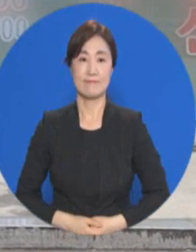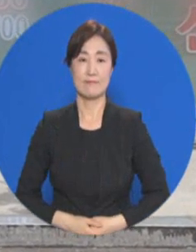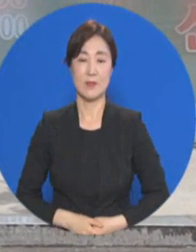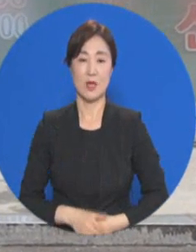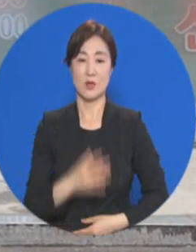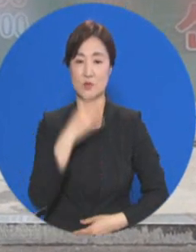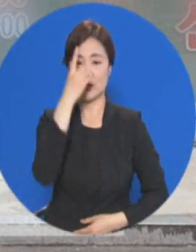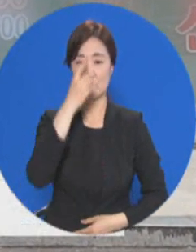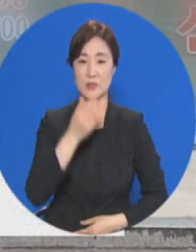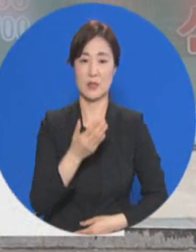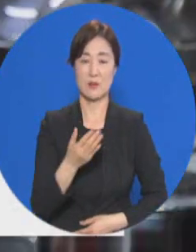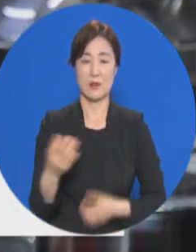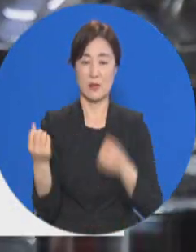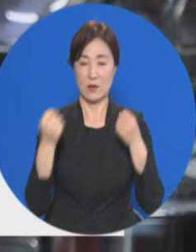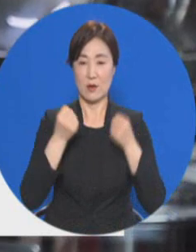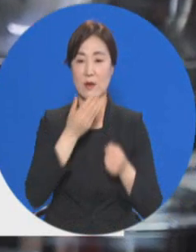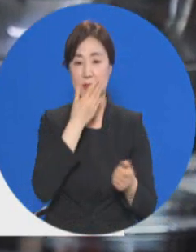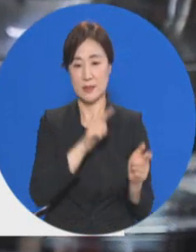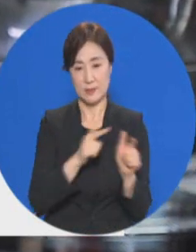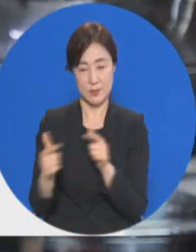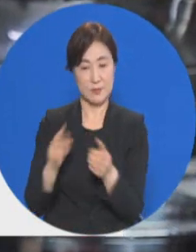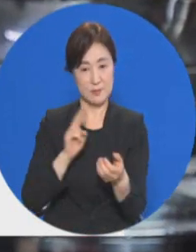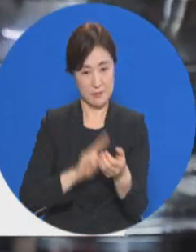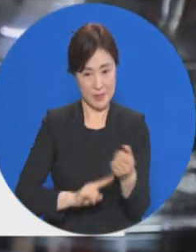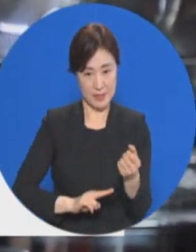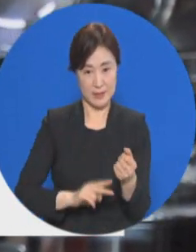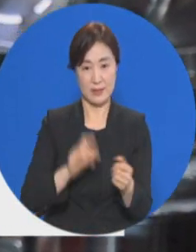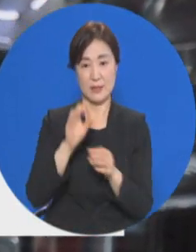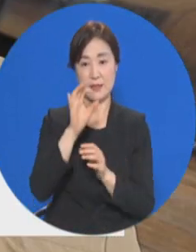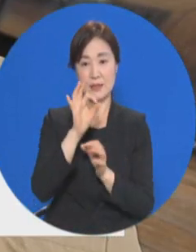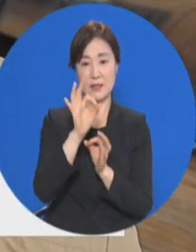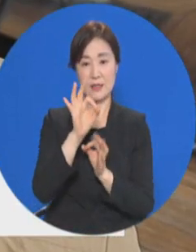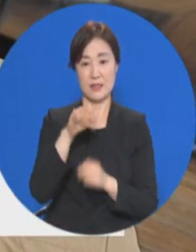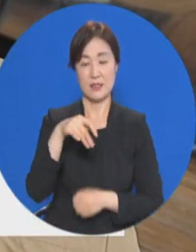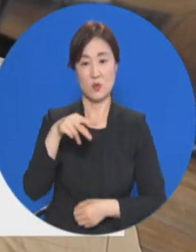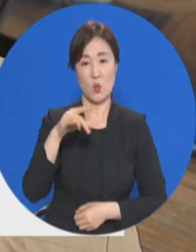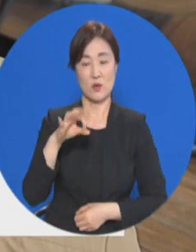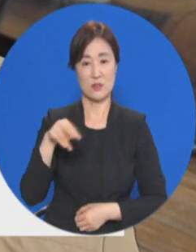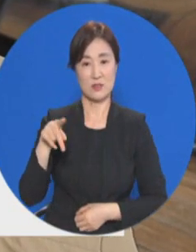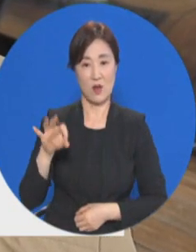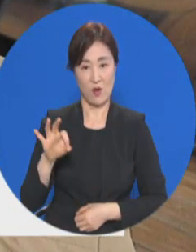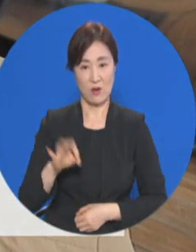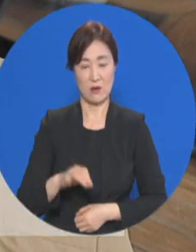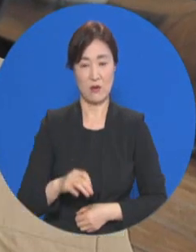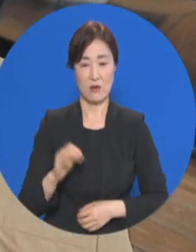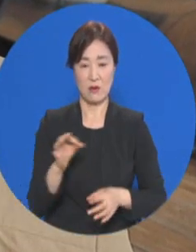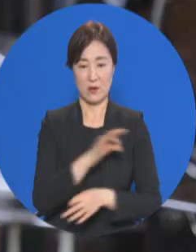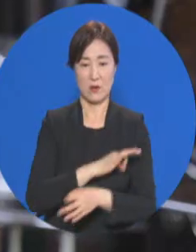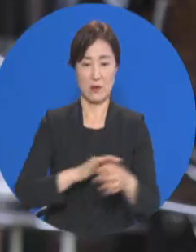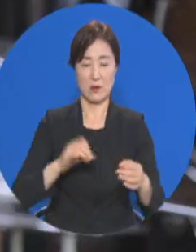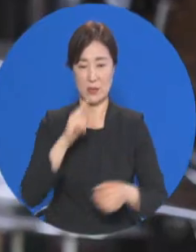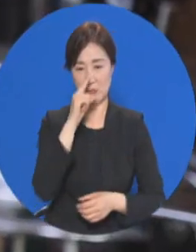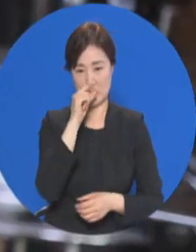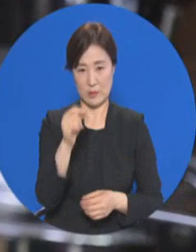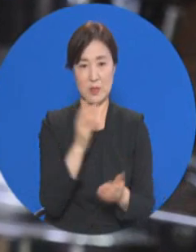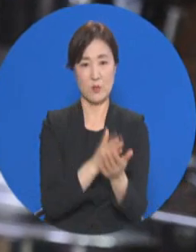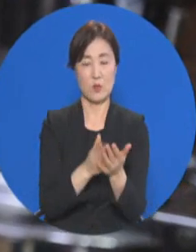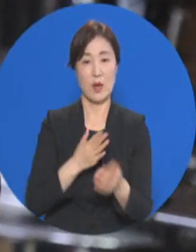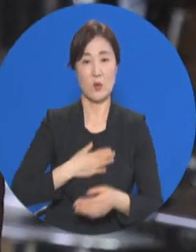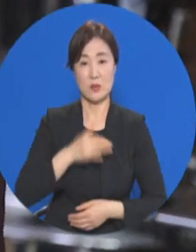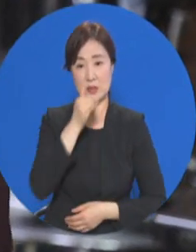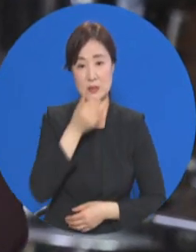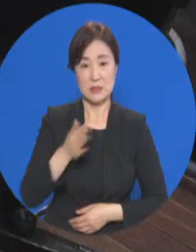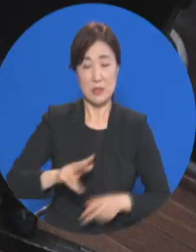순천에서 건강식품 판매점을 하는 이종성 씨. 경기에 민감한 품목이란 걸 알고는 있었지만 이번에 받은